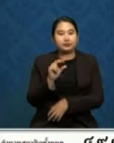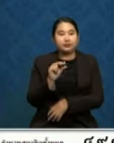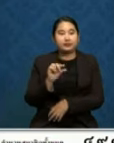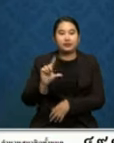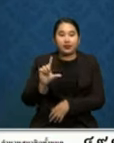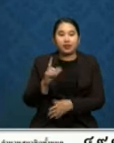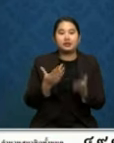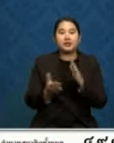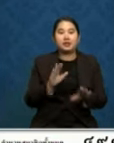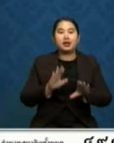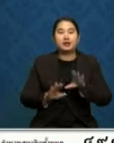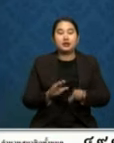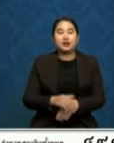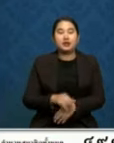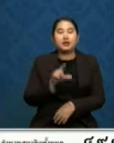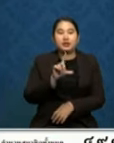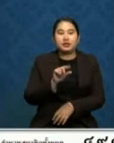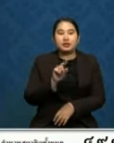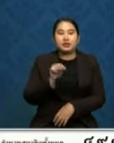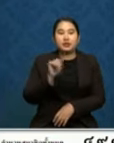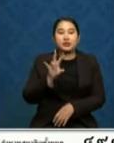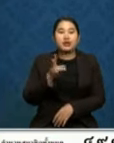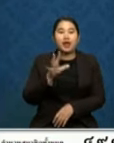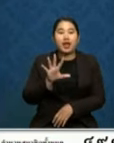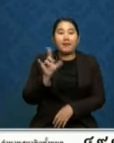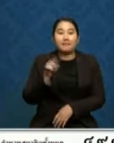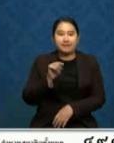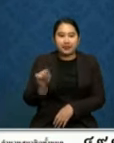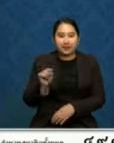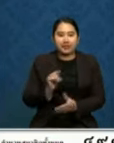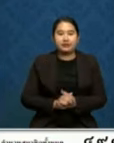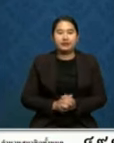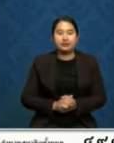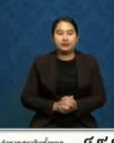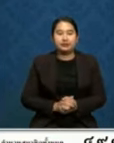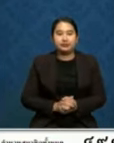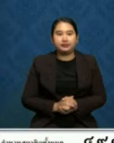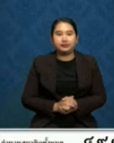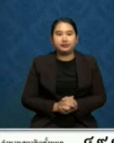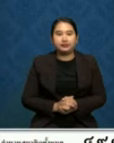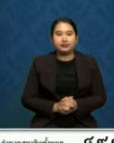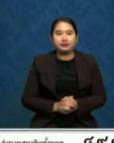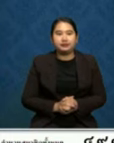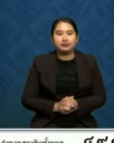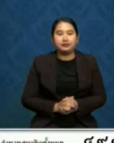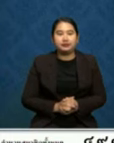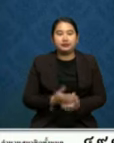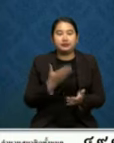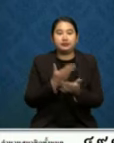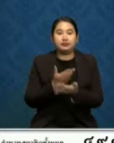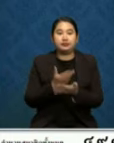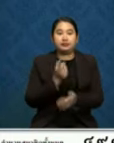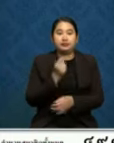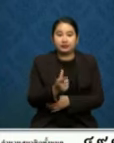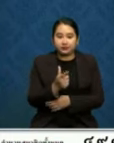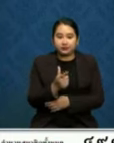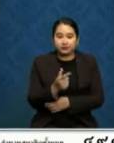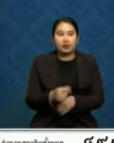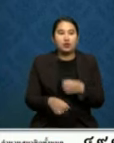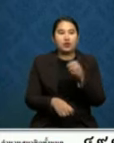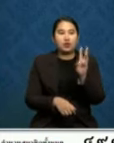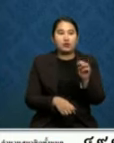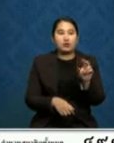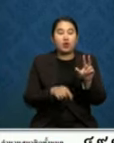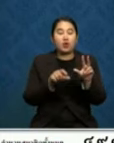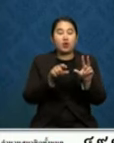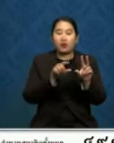รือคิดเป็น 20.75% ของงบดำเนินการโครงการนี้ในส่วนของงบรายจ่ายอื่น62ล้าน